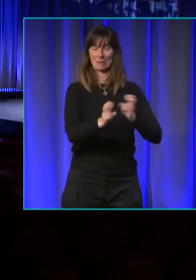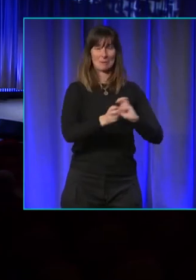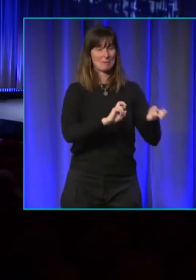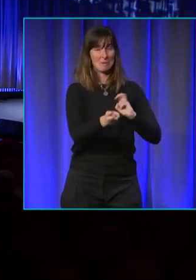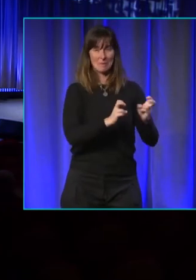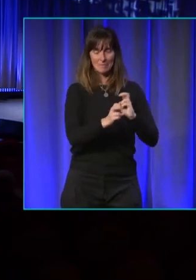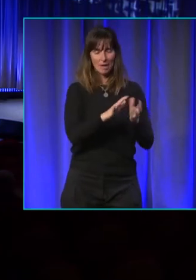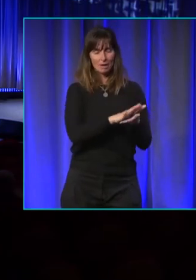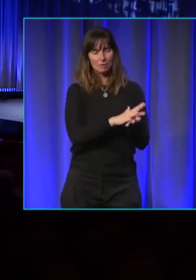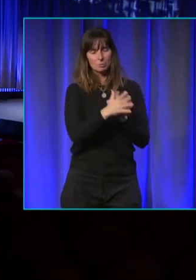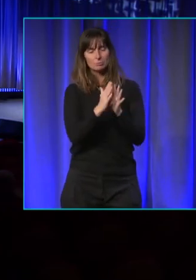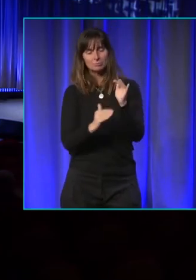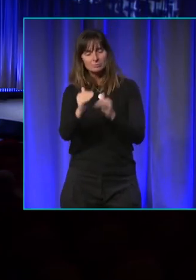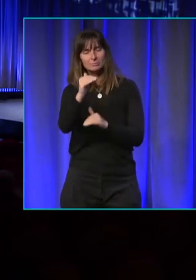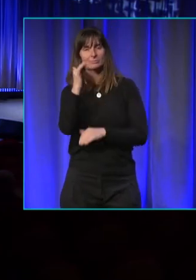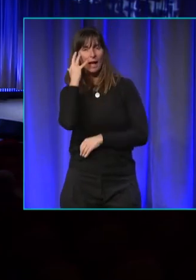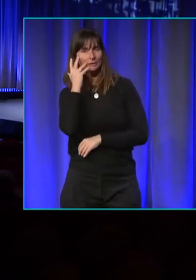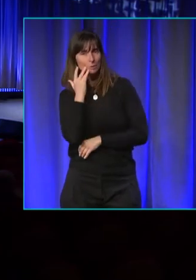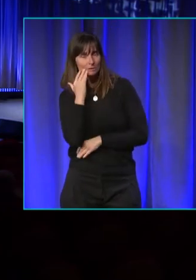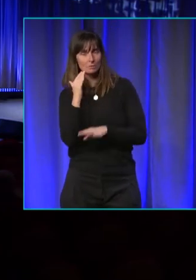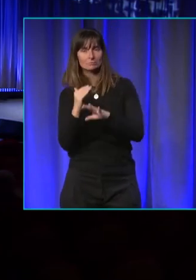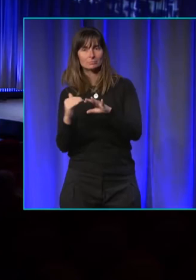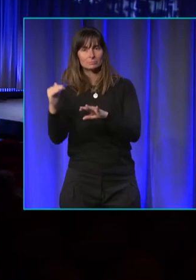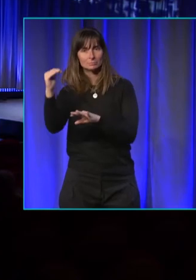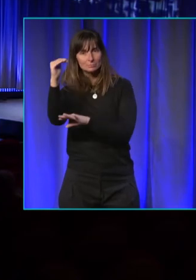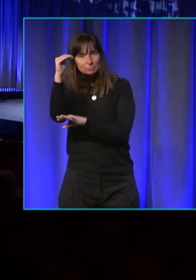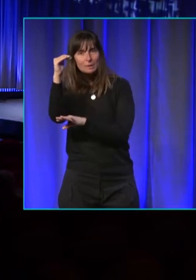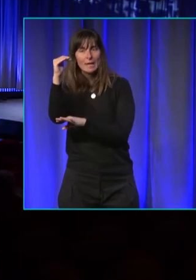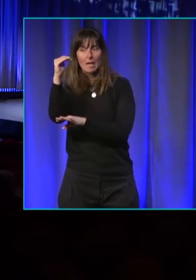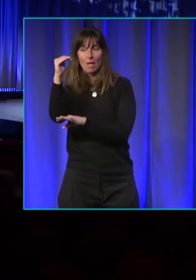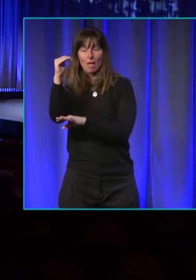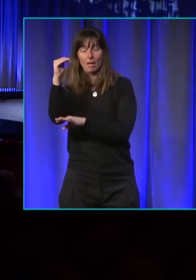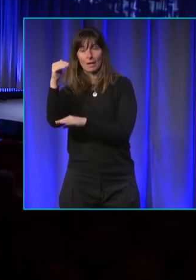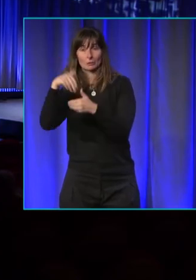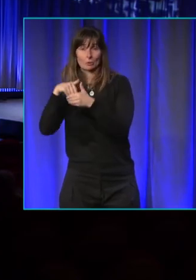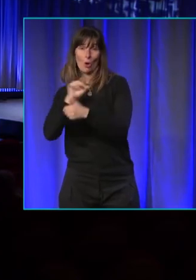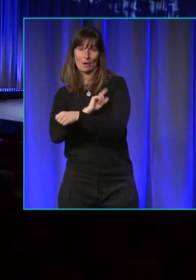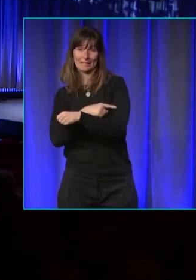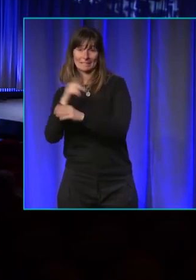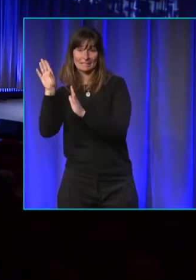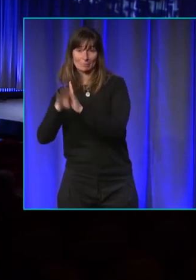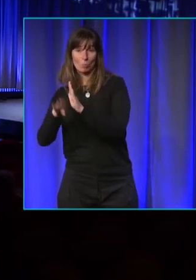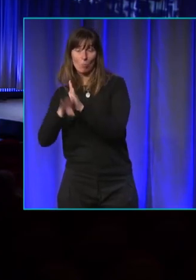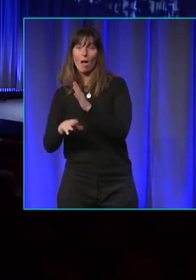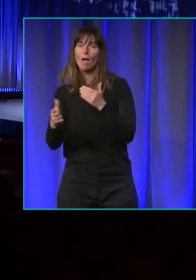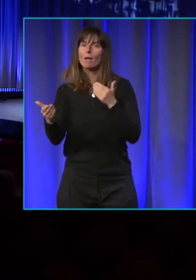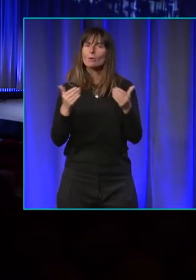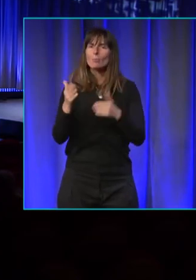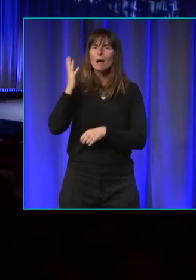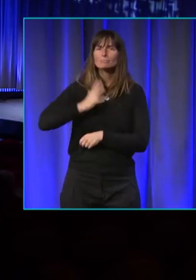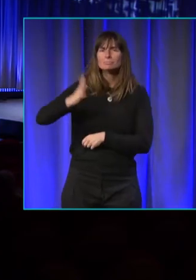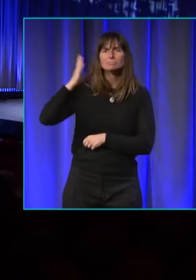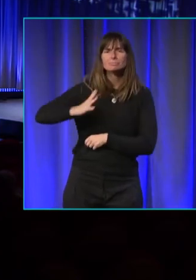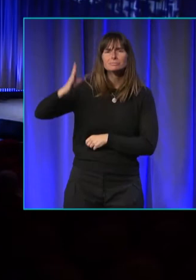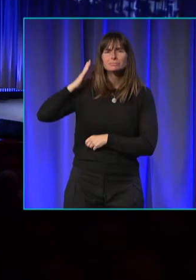aux adolescents puis aux adultes qui en ont moins. Par exemple, autant de nos ancêtres chasseurs-cueilleurs,